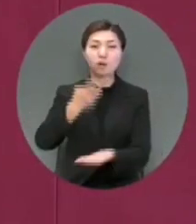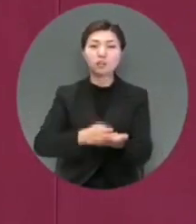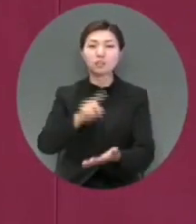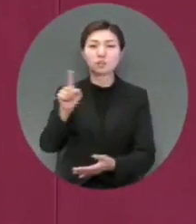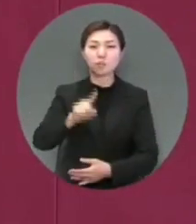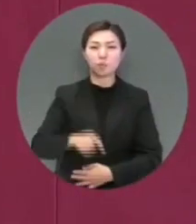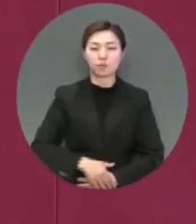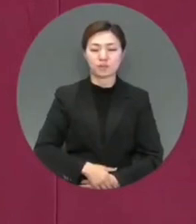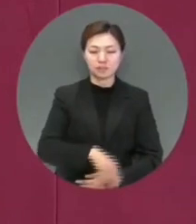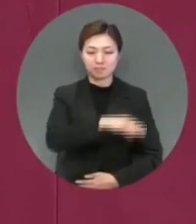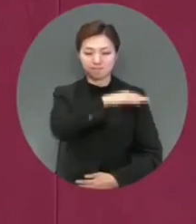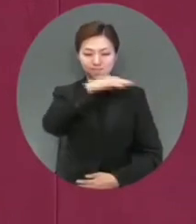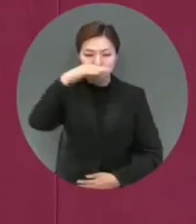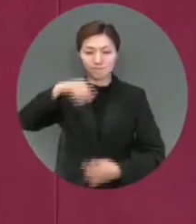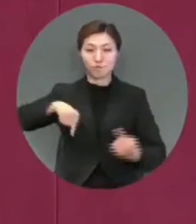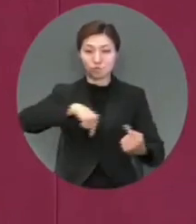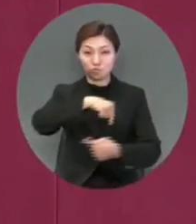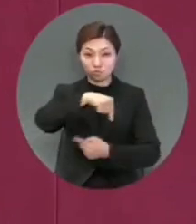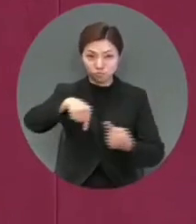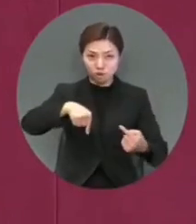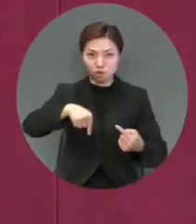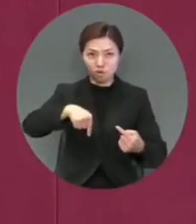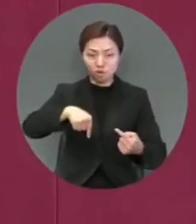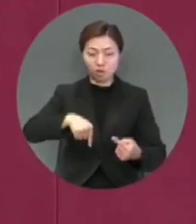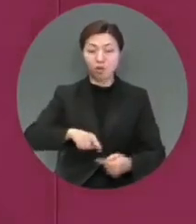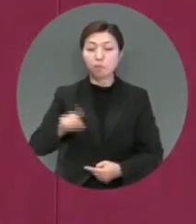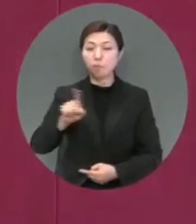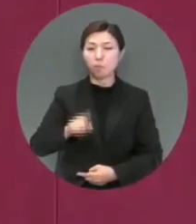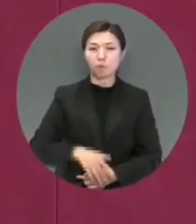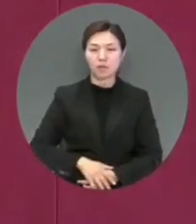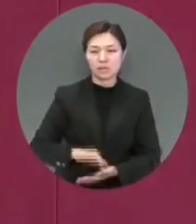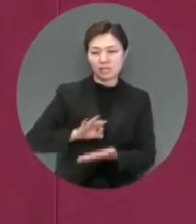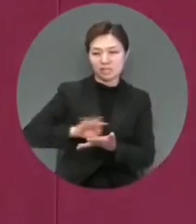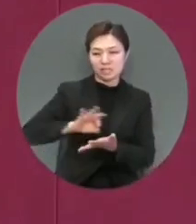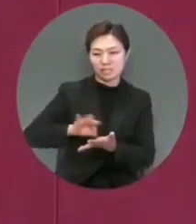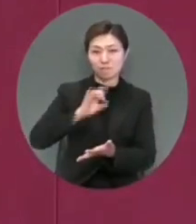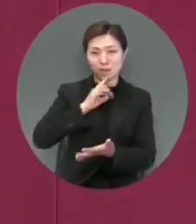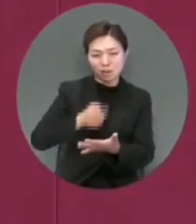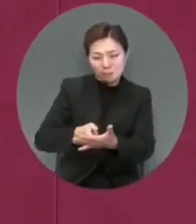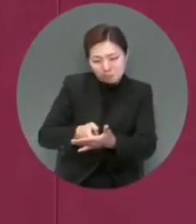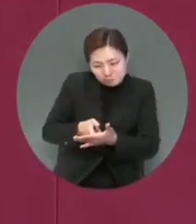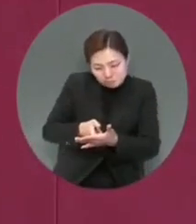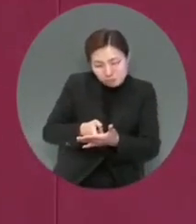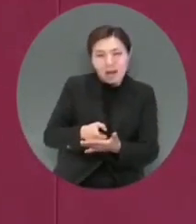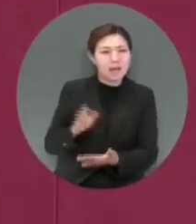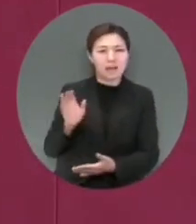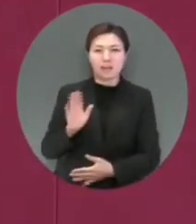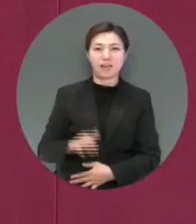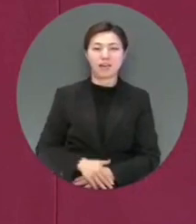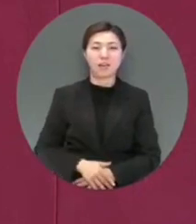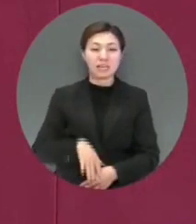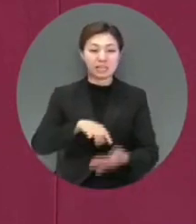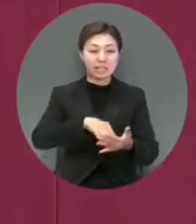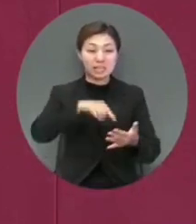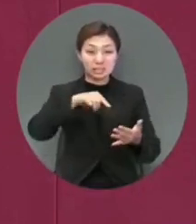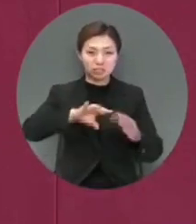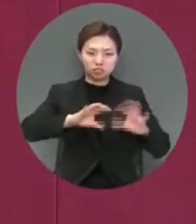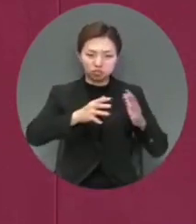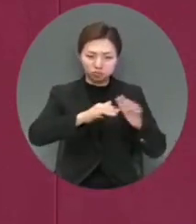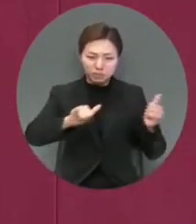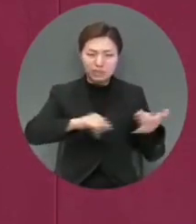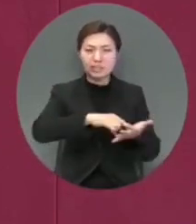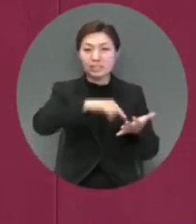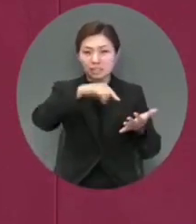건전재정은 단순히 지출을 줄이는 것만이 아니고 국민의 혈세를 낭비 없이